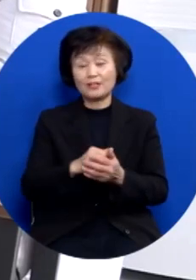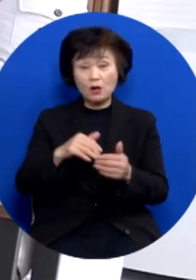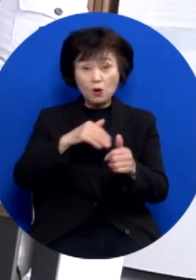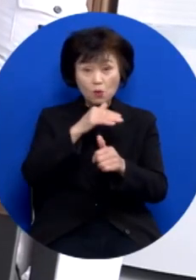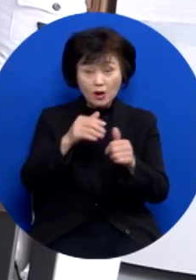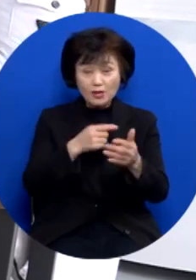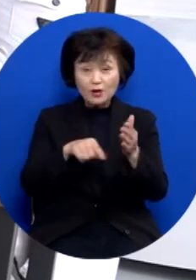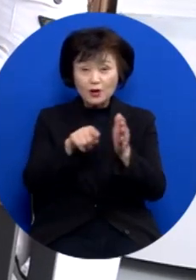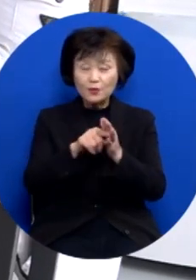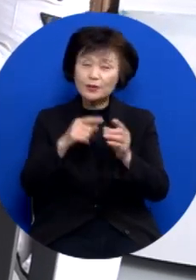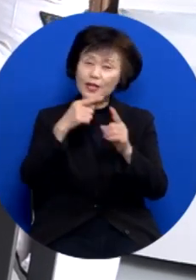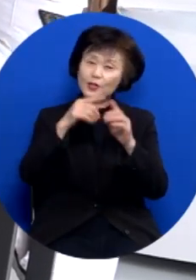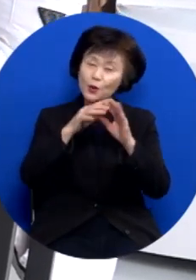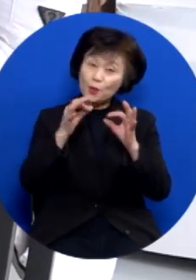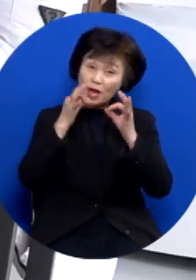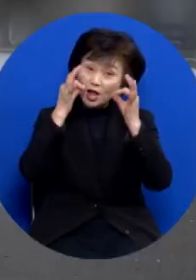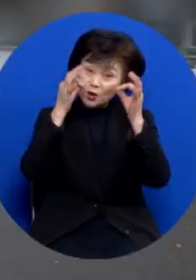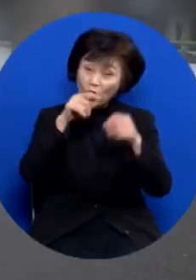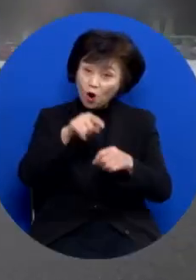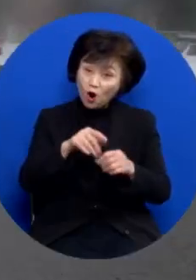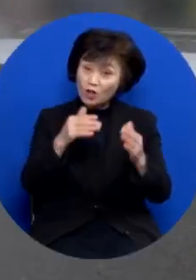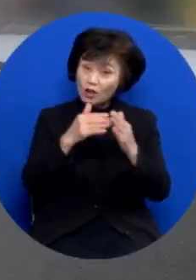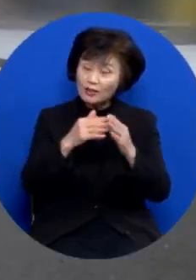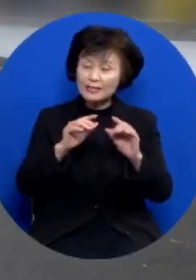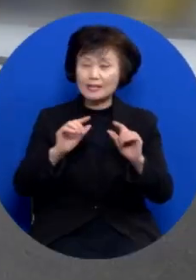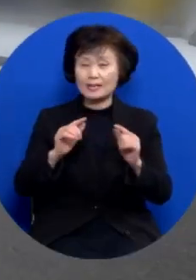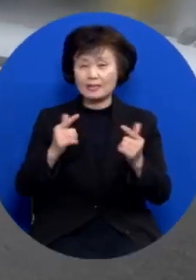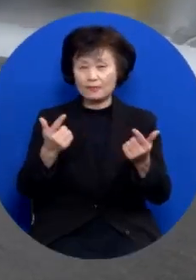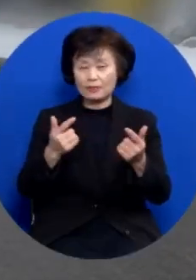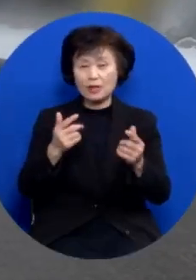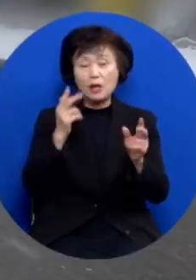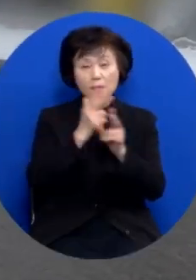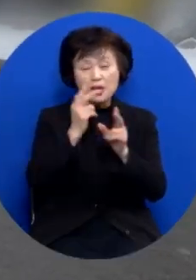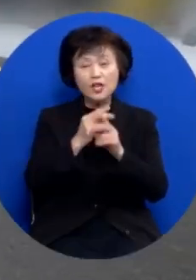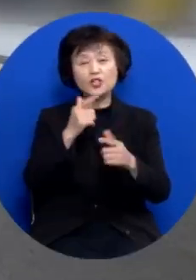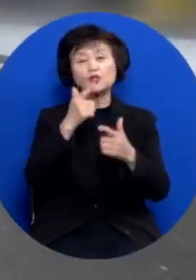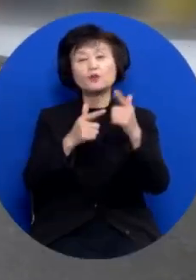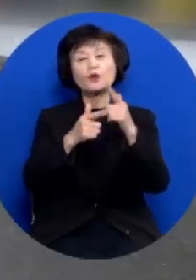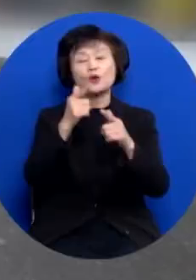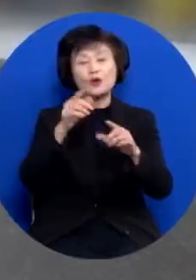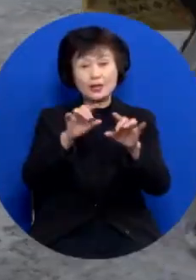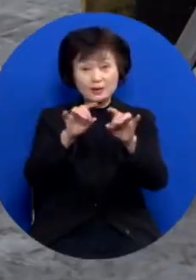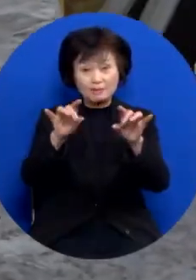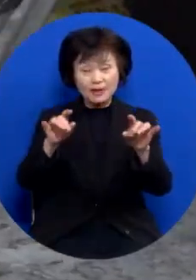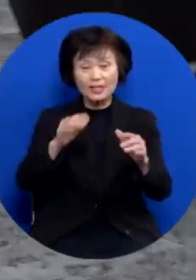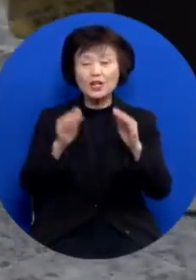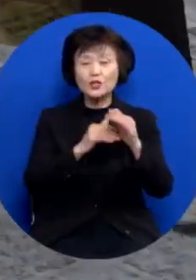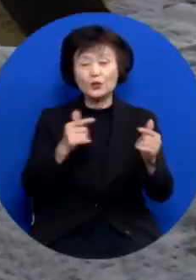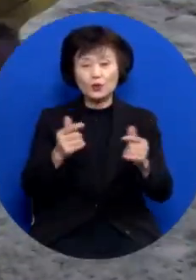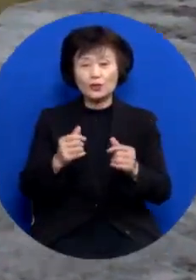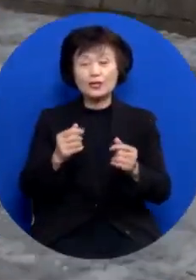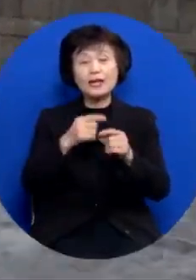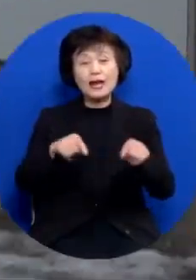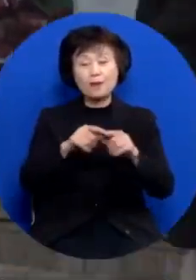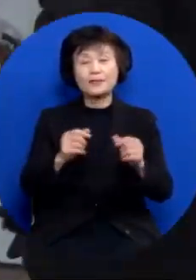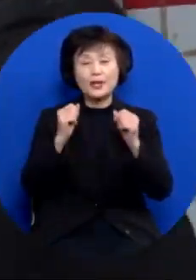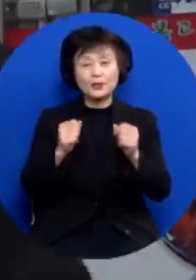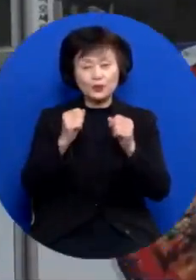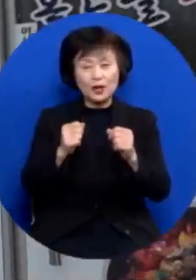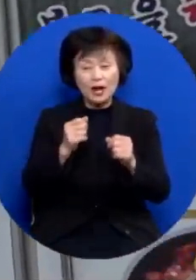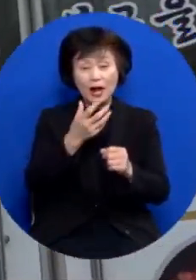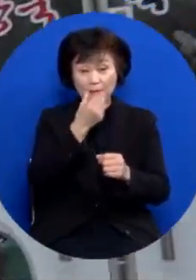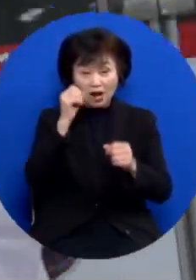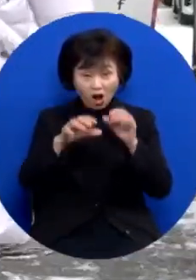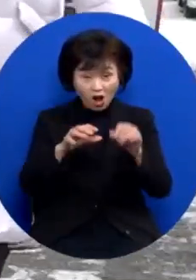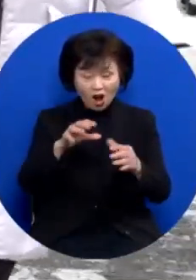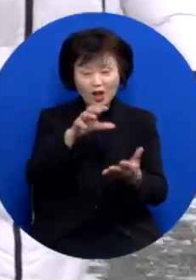환경을 위한 교회의 노력은 여기서 멈추지 않았습니다 매주 목요일이면 성도들은 함께 조깅을 하며 쓰레기를 줍는 활동인